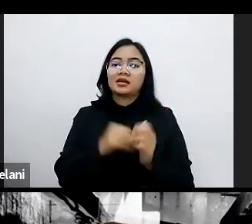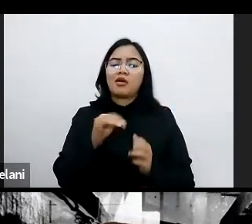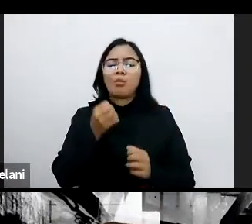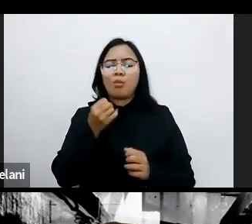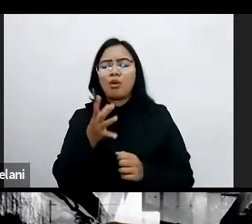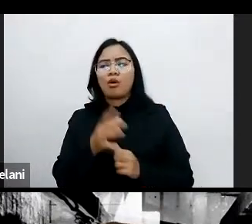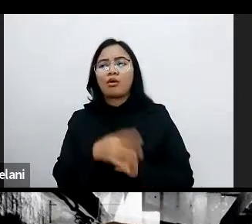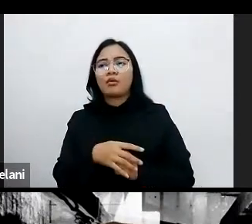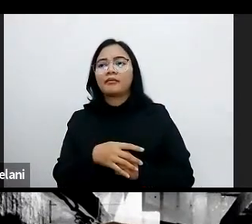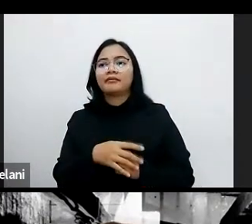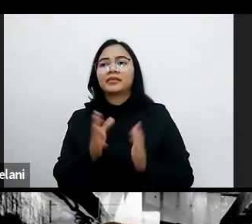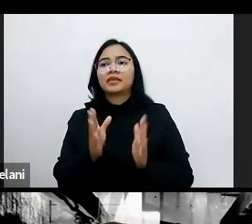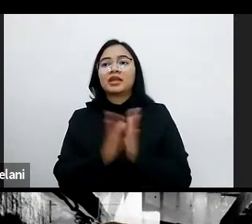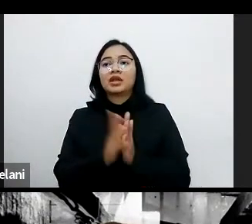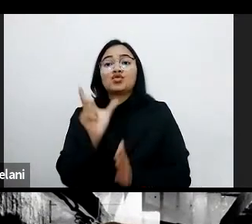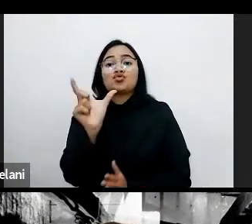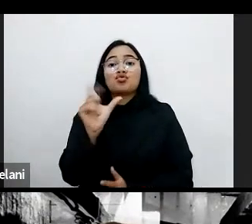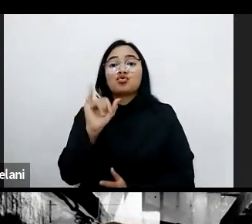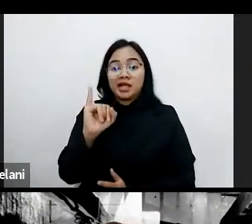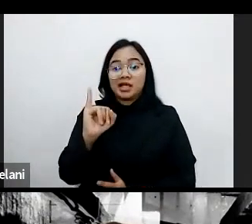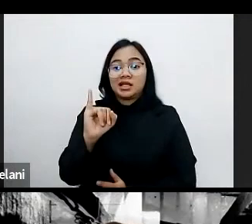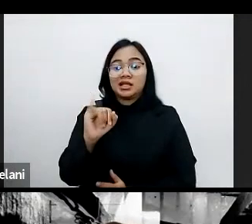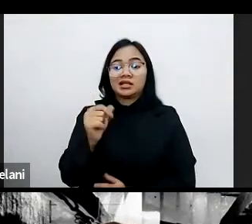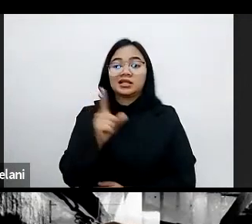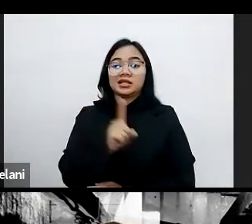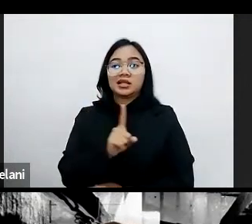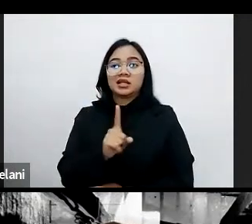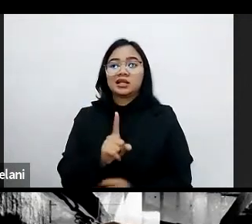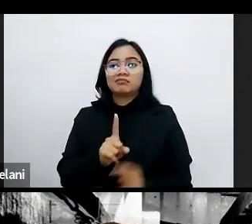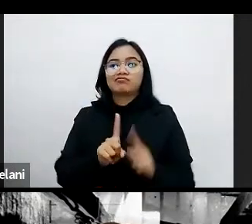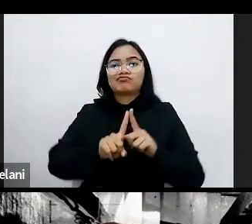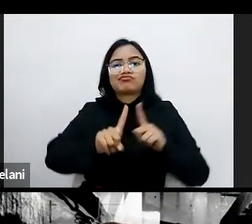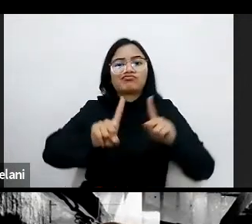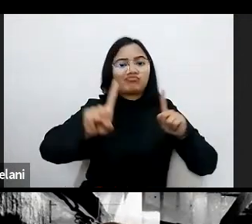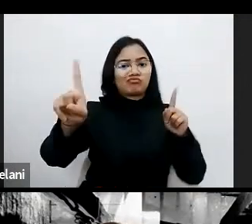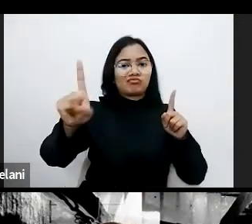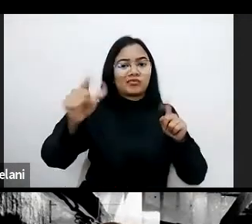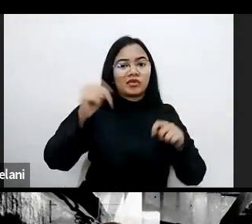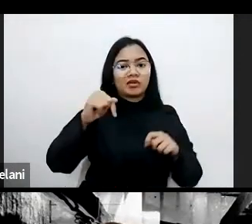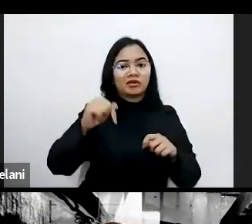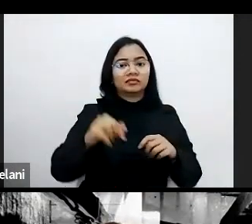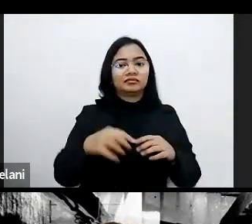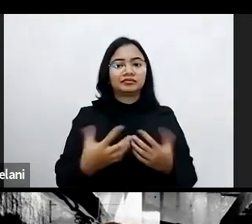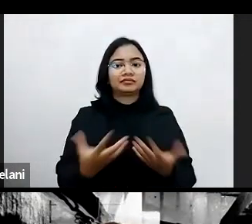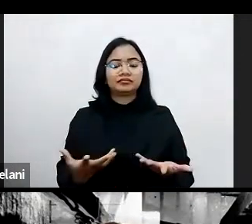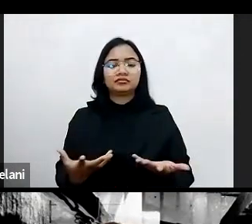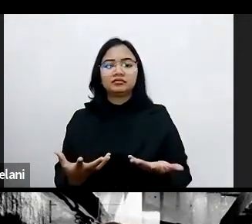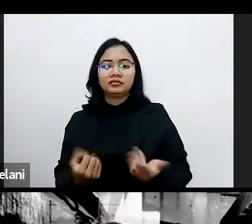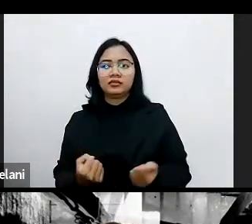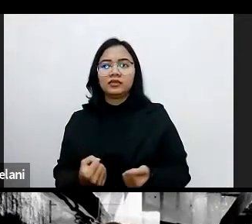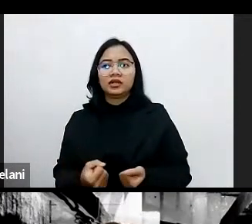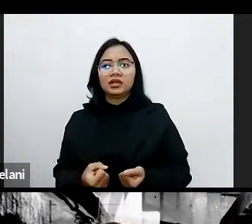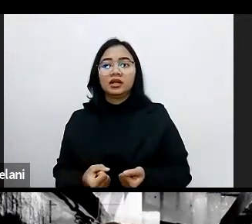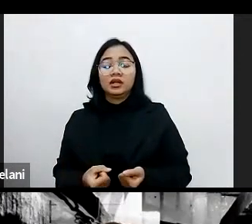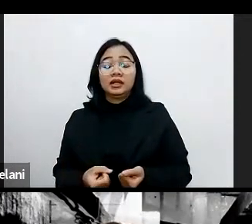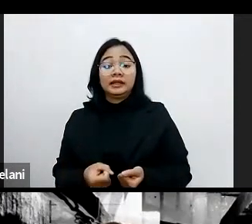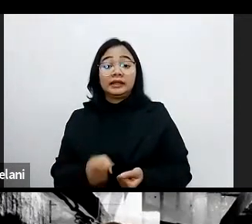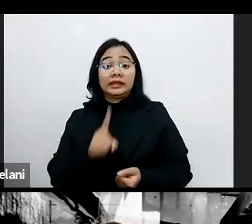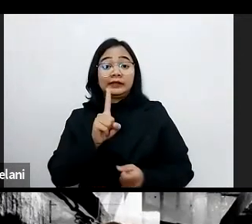Dan di UIN sendiri sejauh ini memang meskipun secara individu